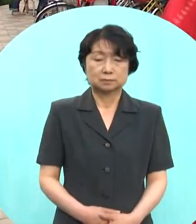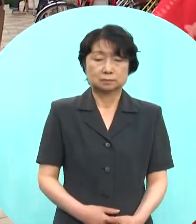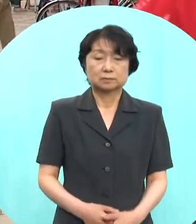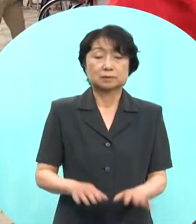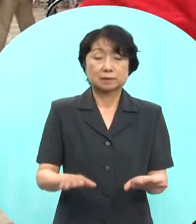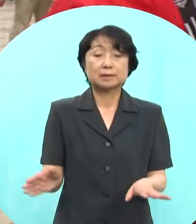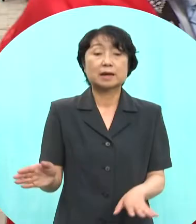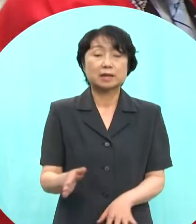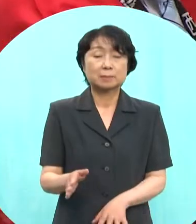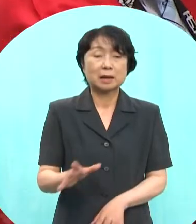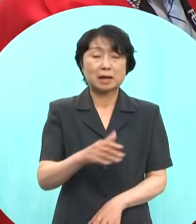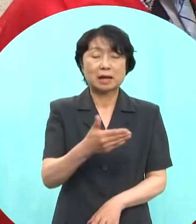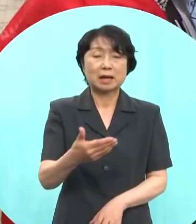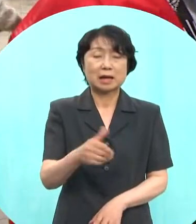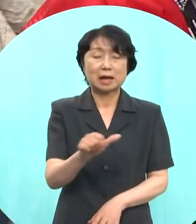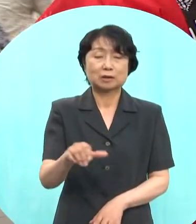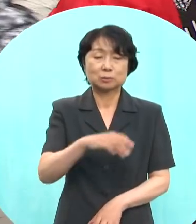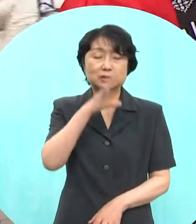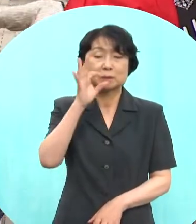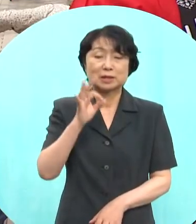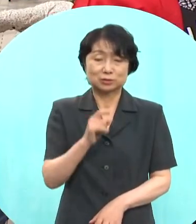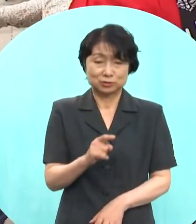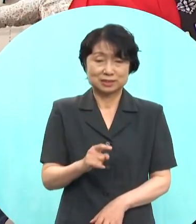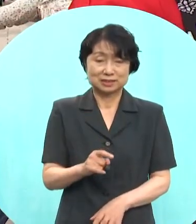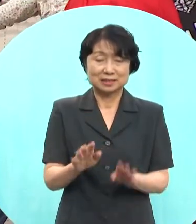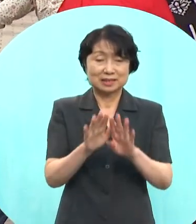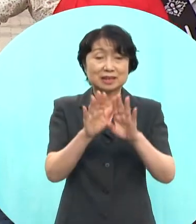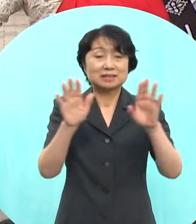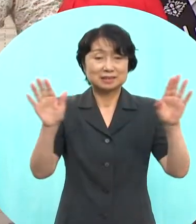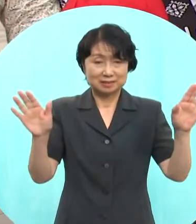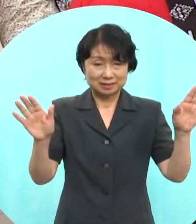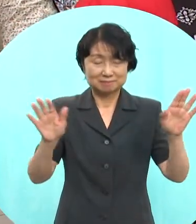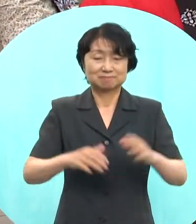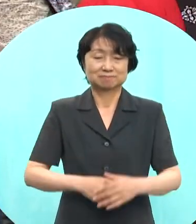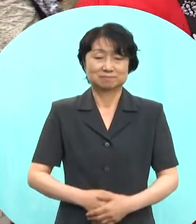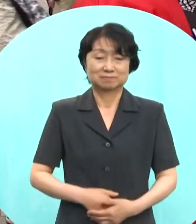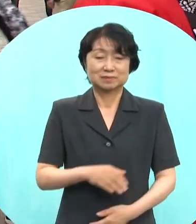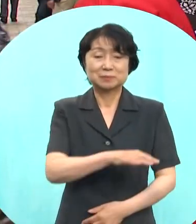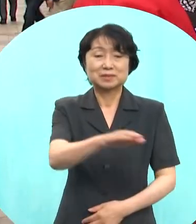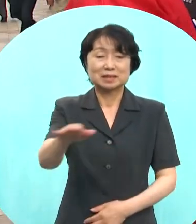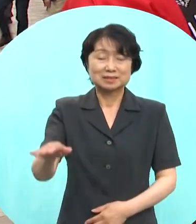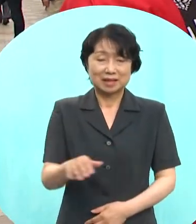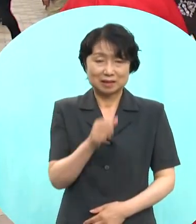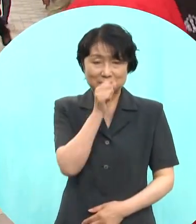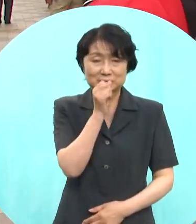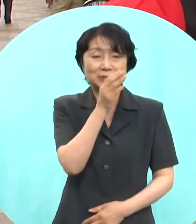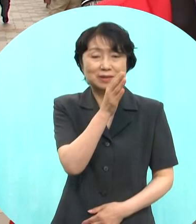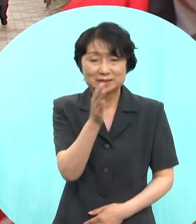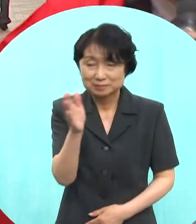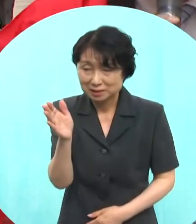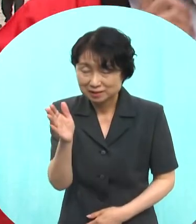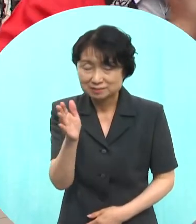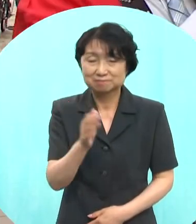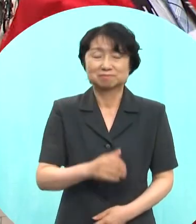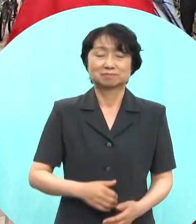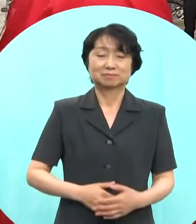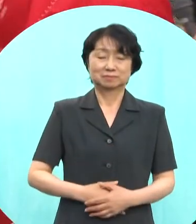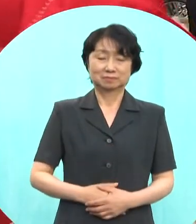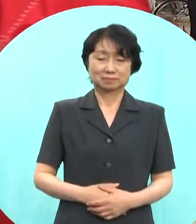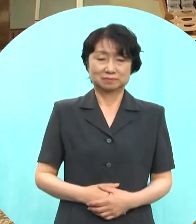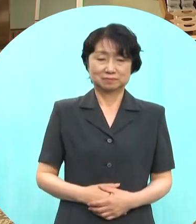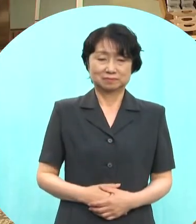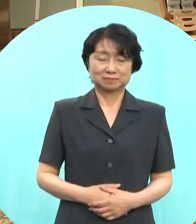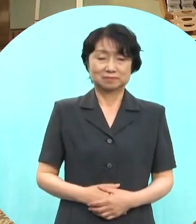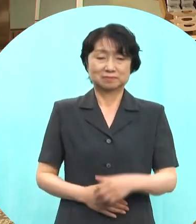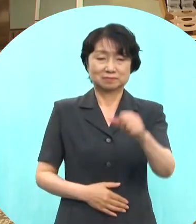ただいまより、アグマル山口、アグマル山口開催でございます。皆さんよろしくお願いいたします。